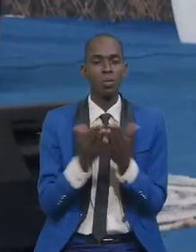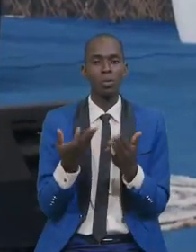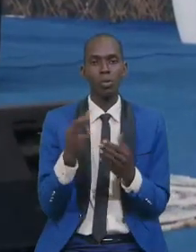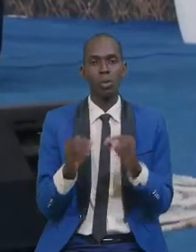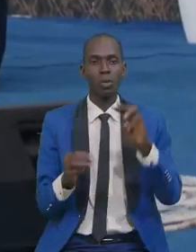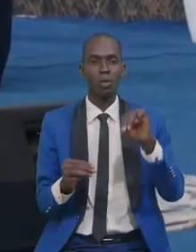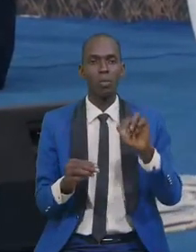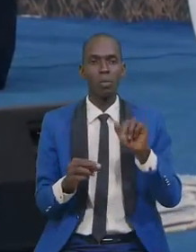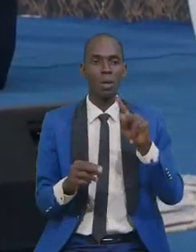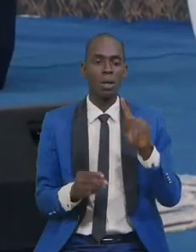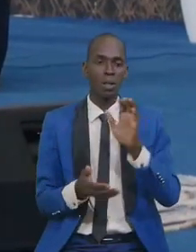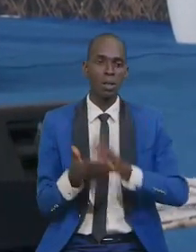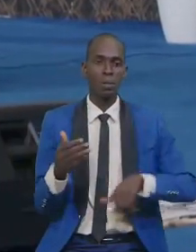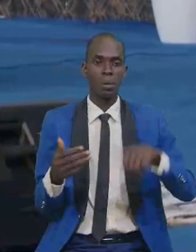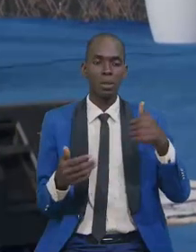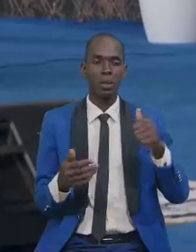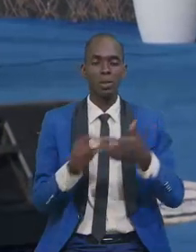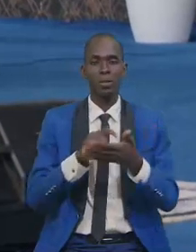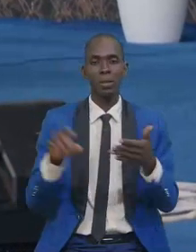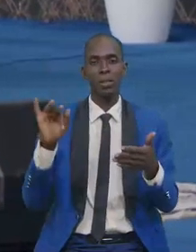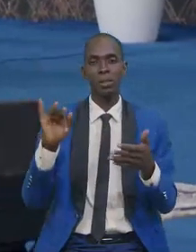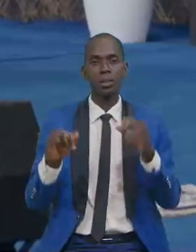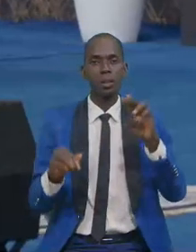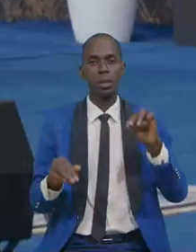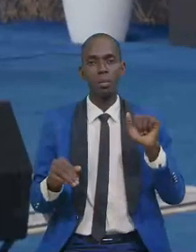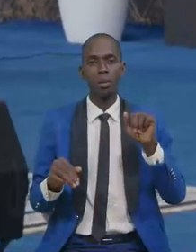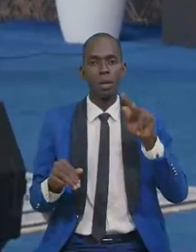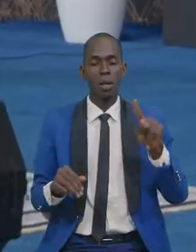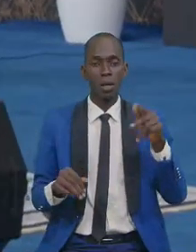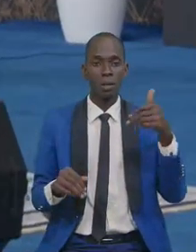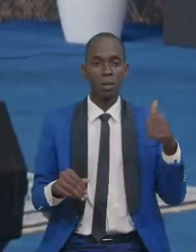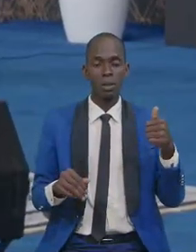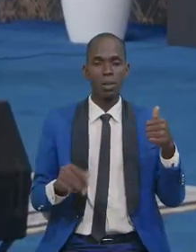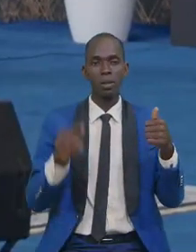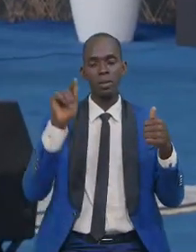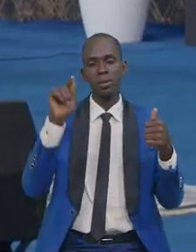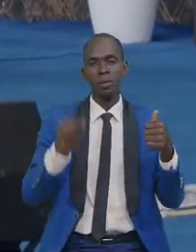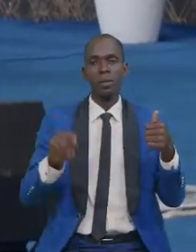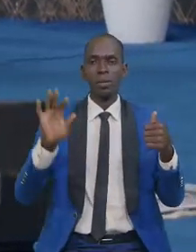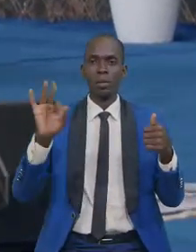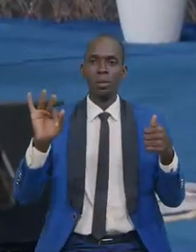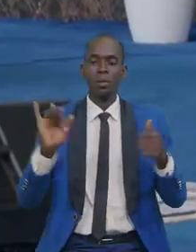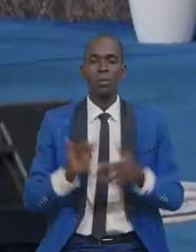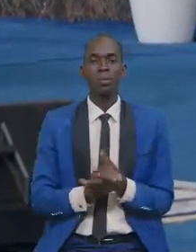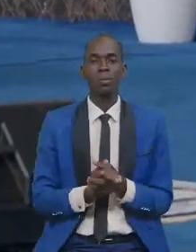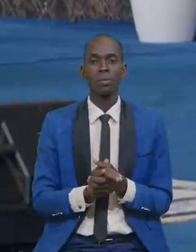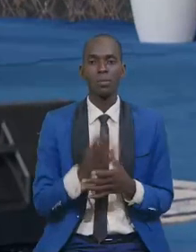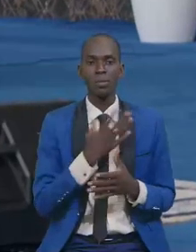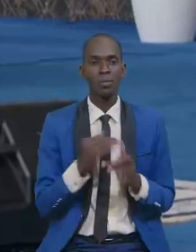Marc, au chapitre 10, verset 19. Marc, au chapitre 10.